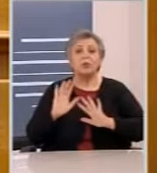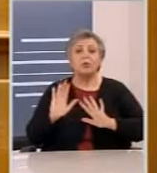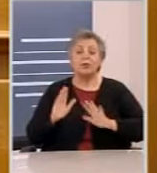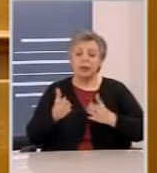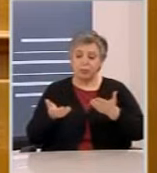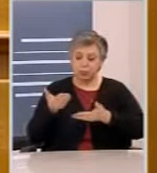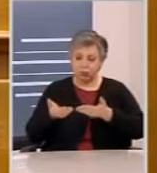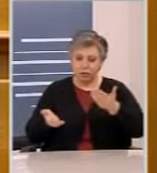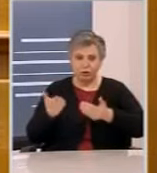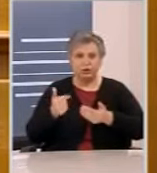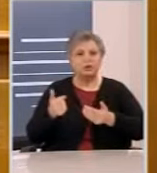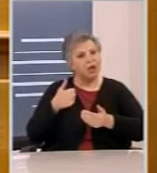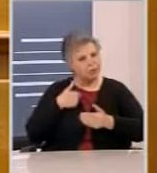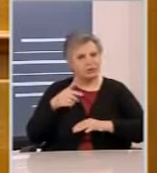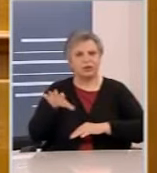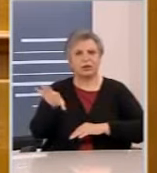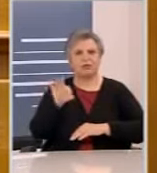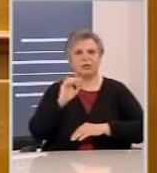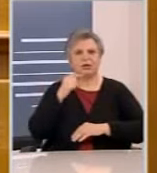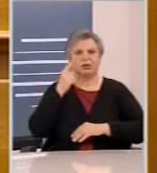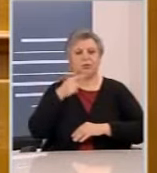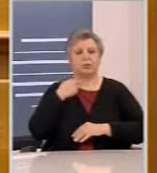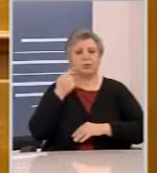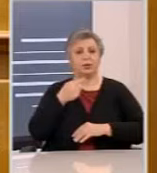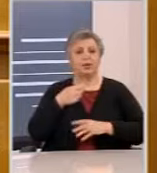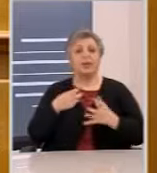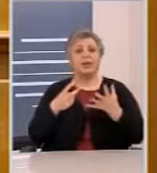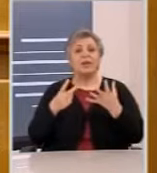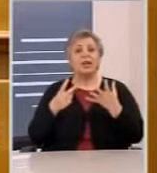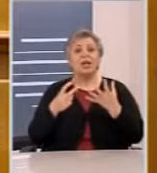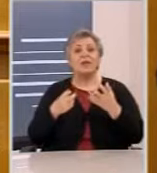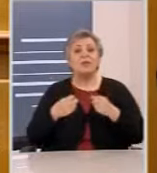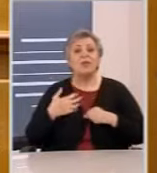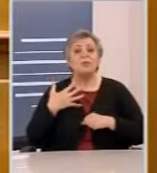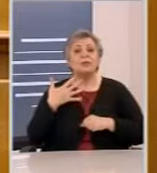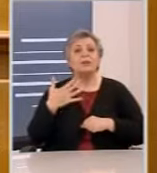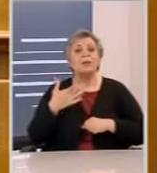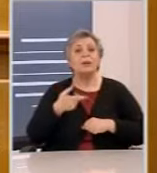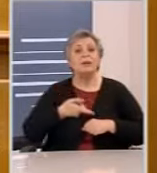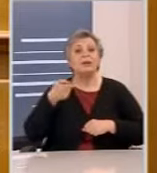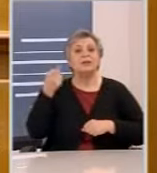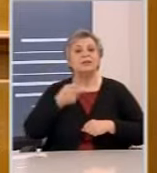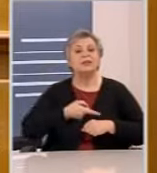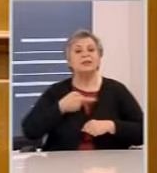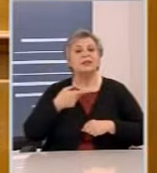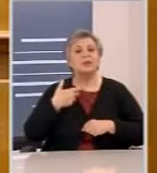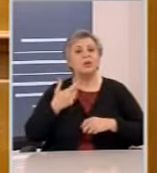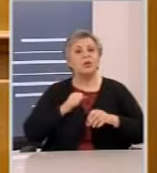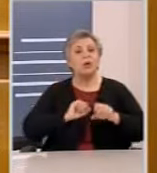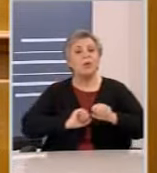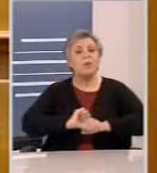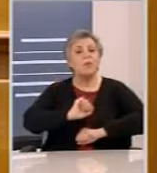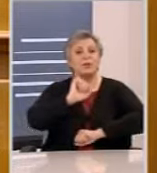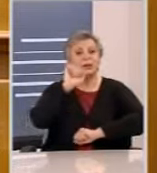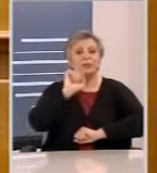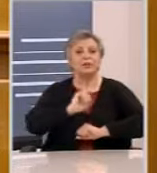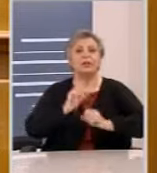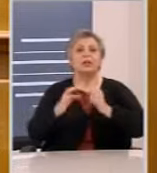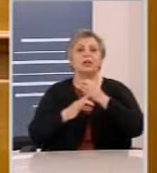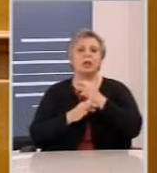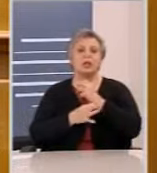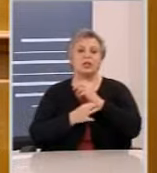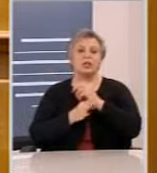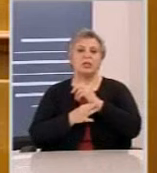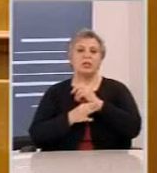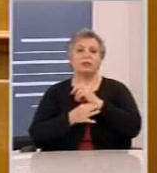διοικητές εκ των οποίων το 75% έχουν μεταπτυχιακούς και διδακτορικούς τίτλους